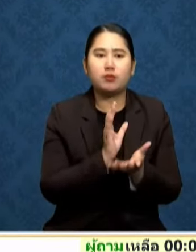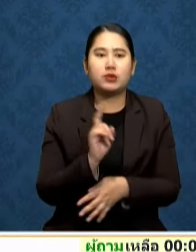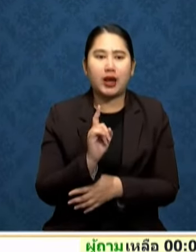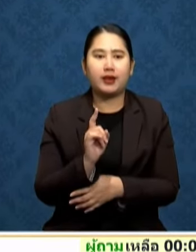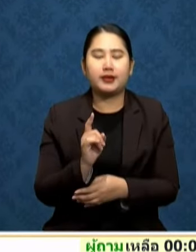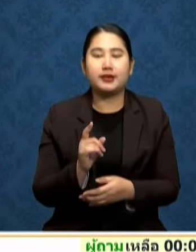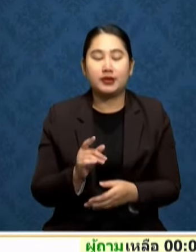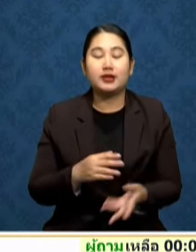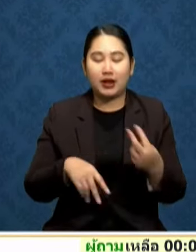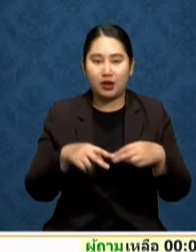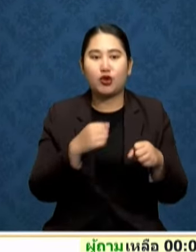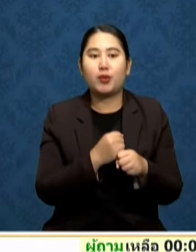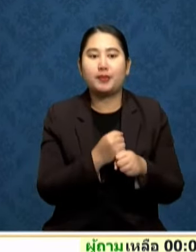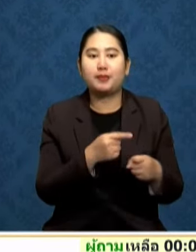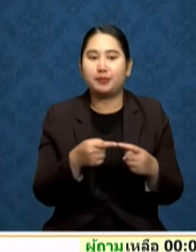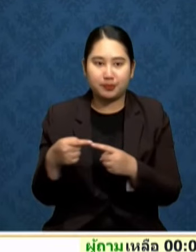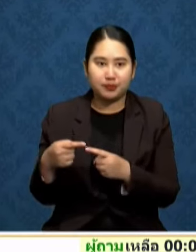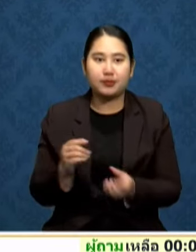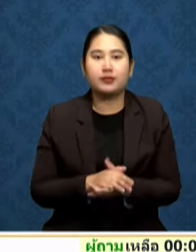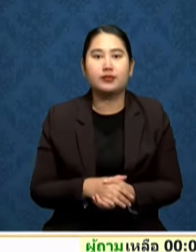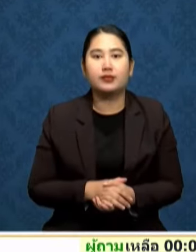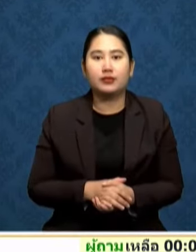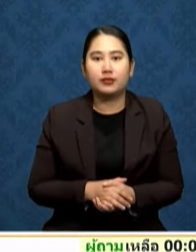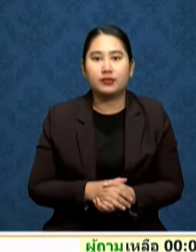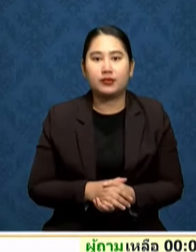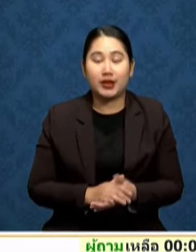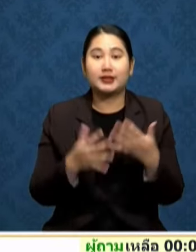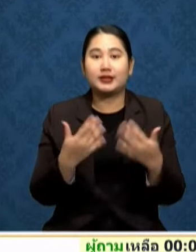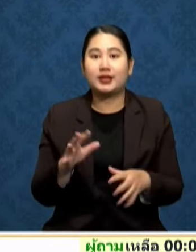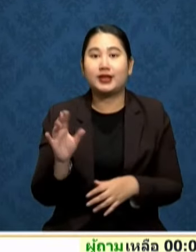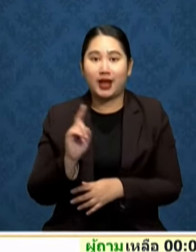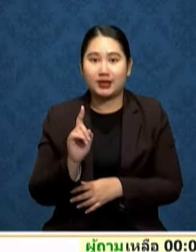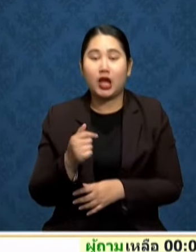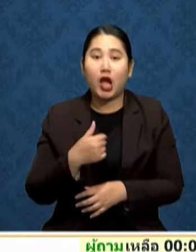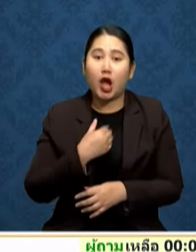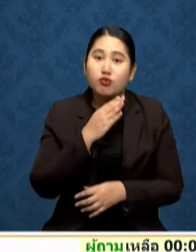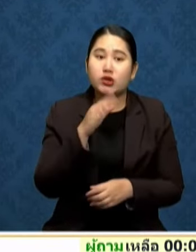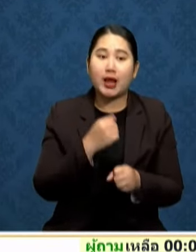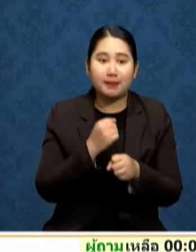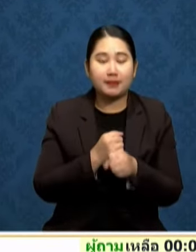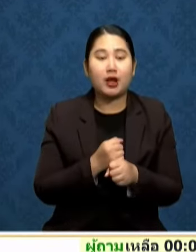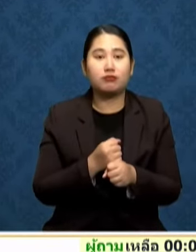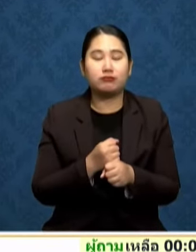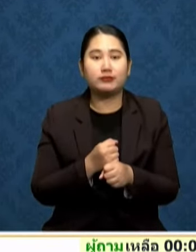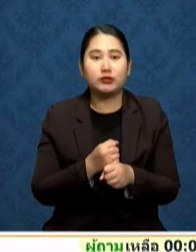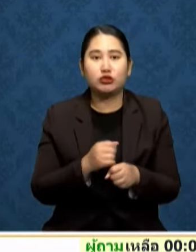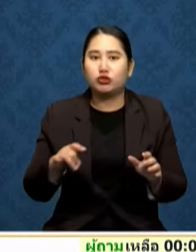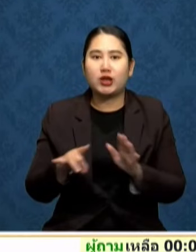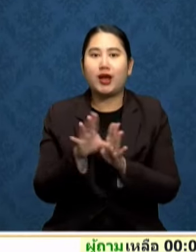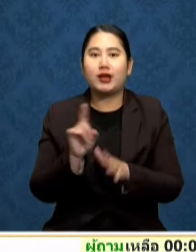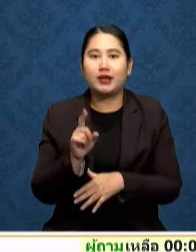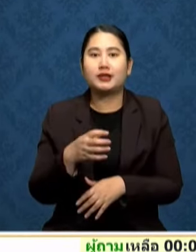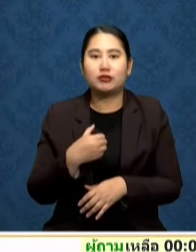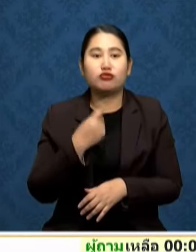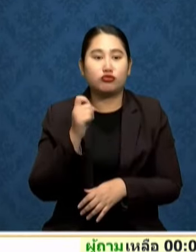ที่กรมประมงมีแล้วเราก็จะดำเนินการต่อไปและผมยืนยันนะครับว่าเรื่องนี้เนี่ยการที่เราจะไปถึงจุดที่ท่านต้องการได้เนี่ย